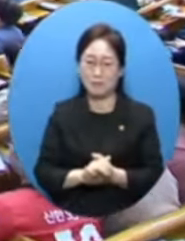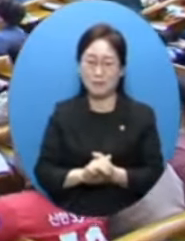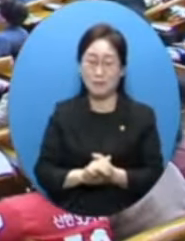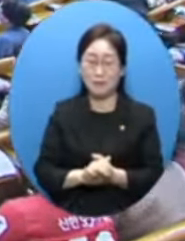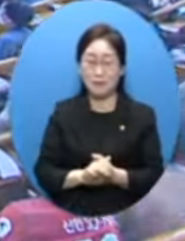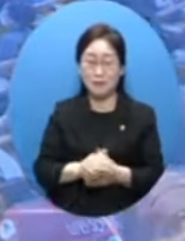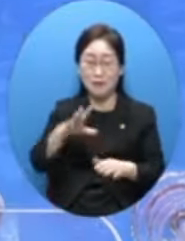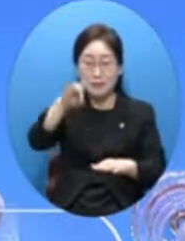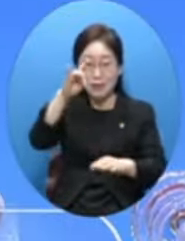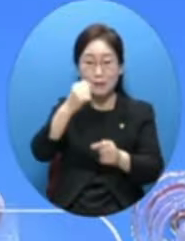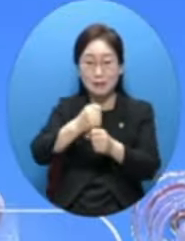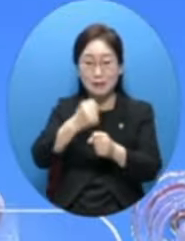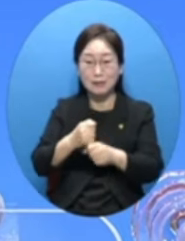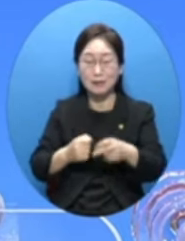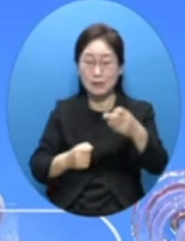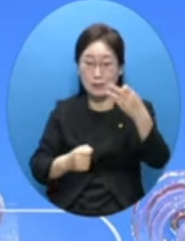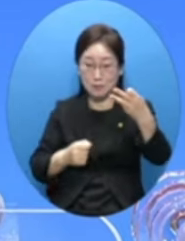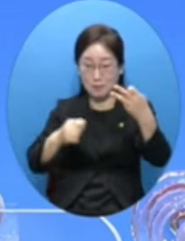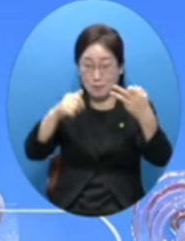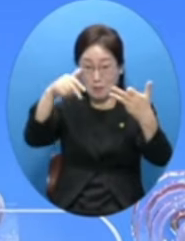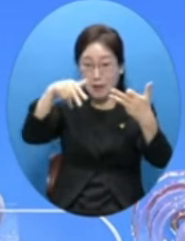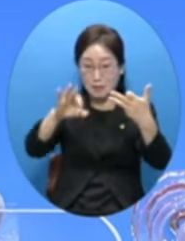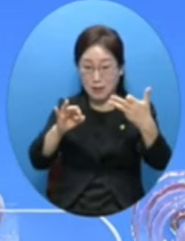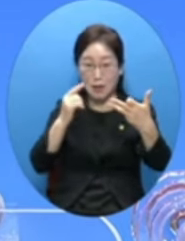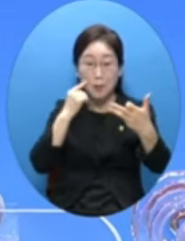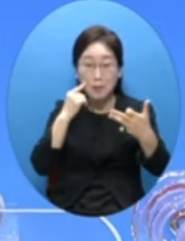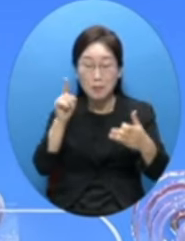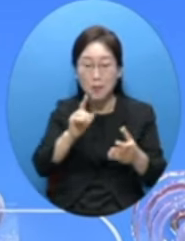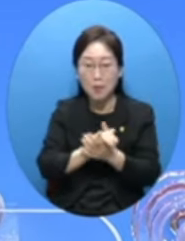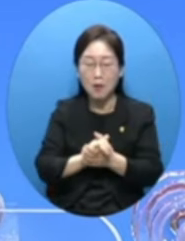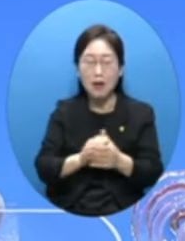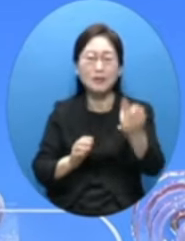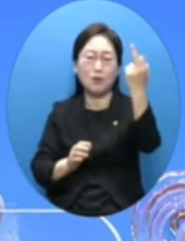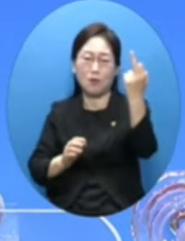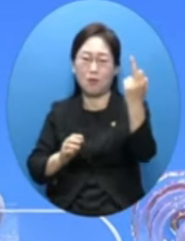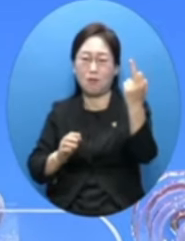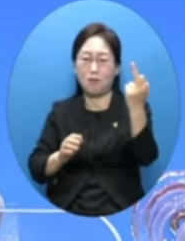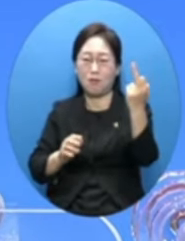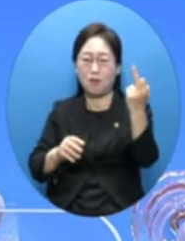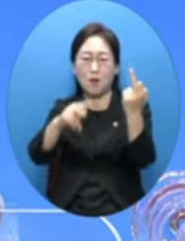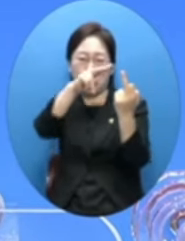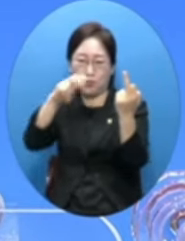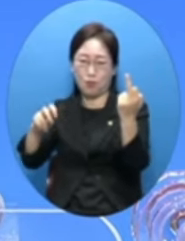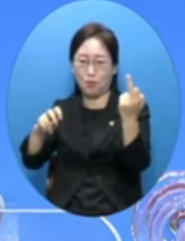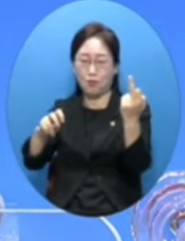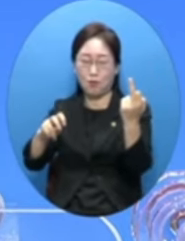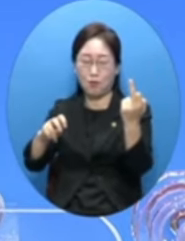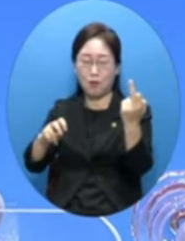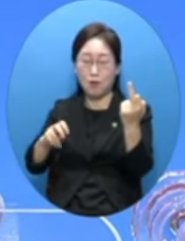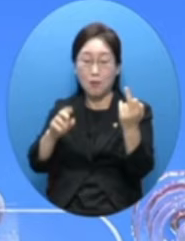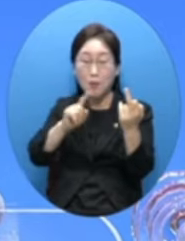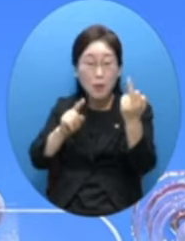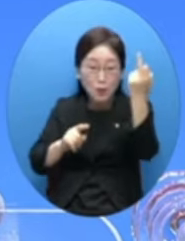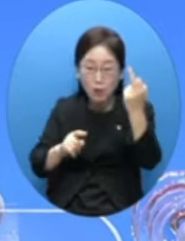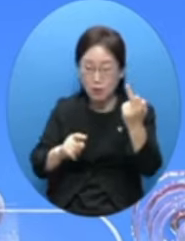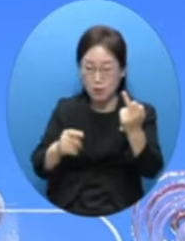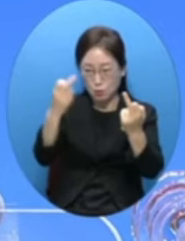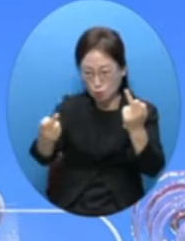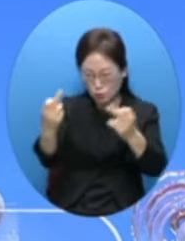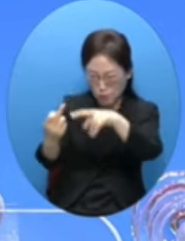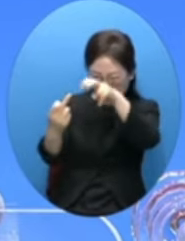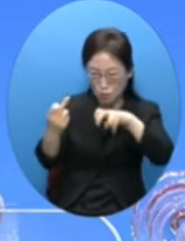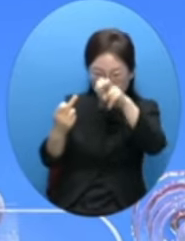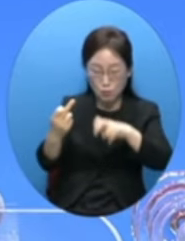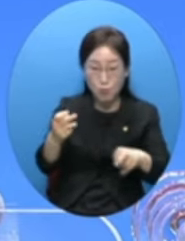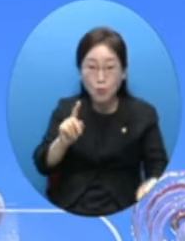창세기 28장을 보면 형에게 미움을 받아서 집을 떠나 먼 길을 가는 야곱의 이야기가